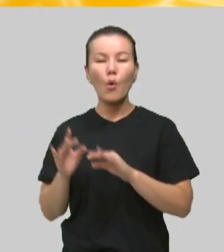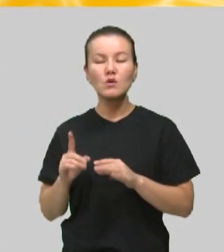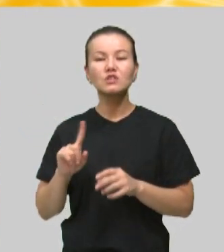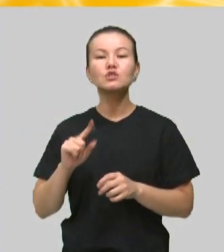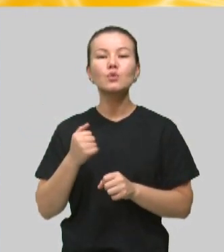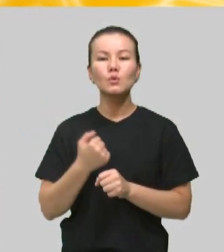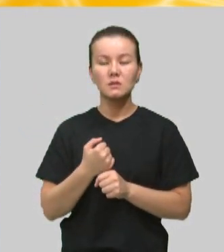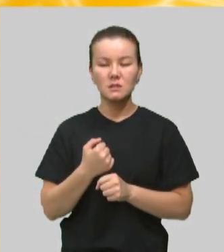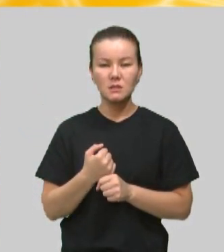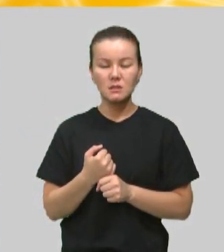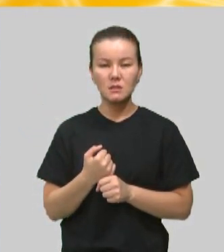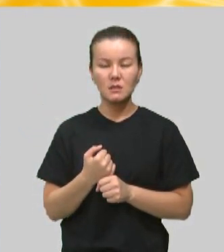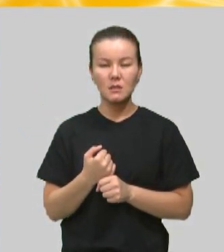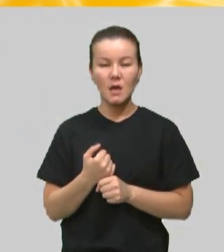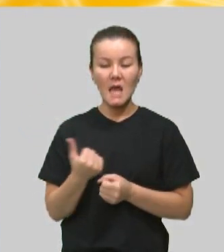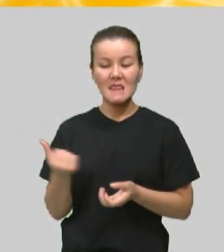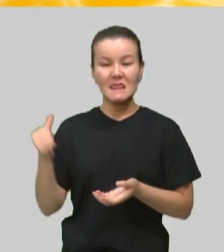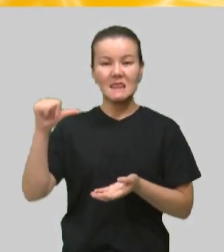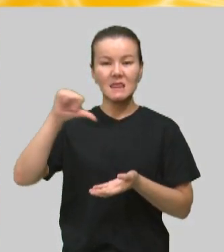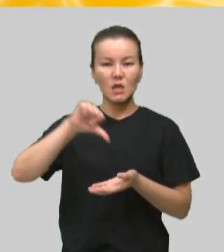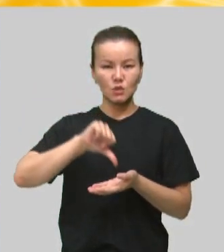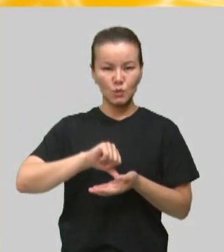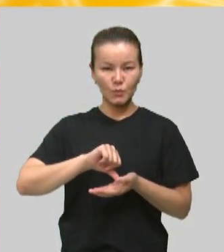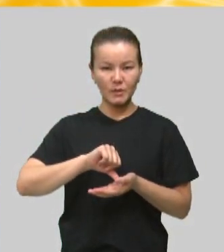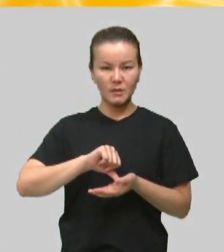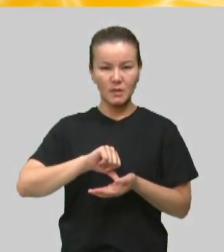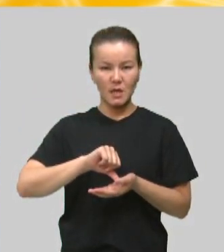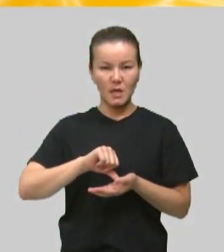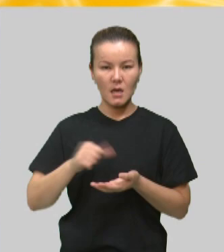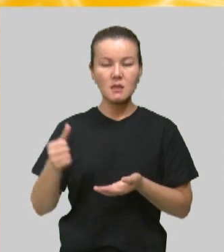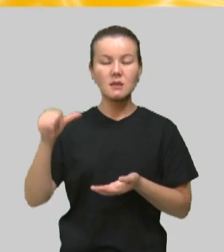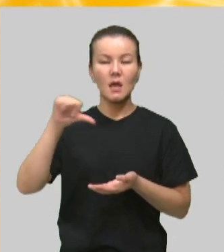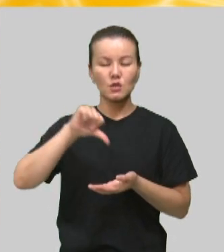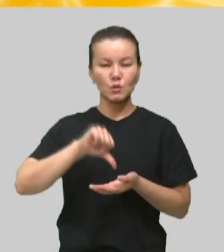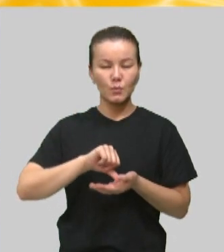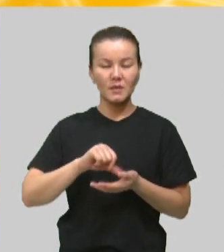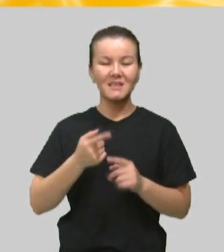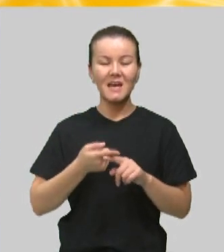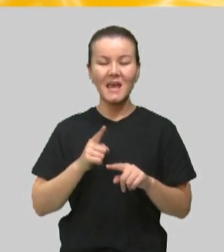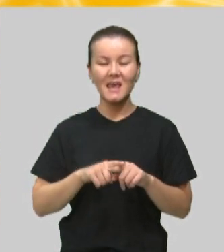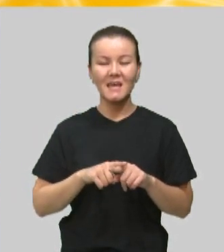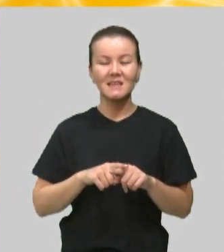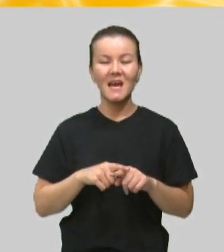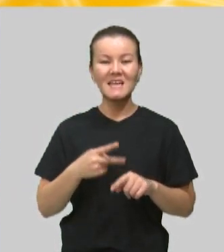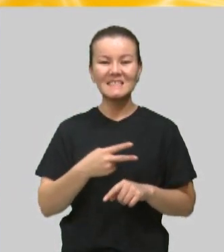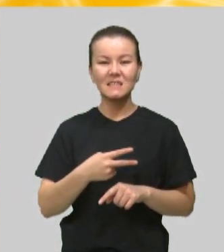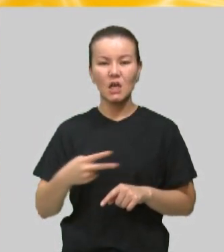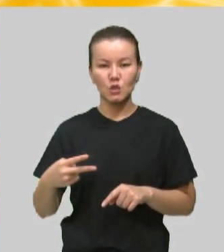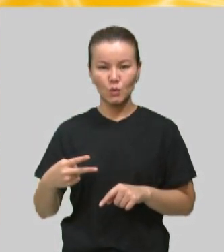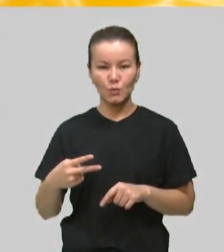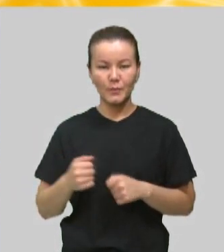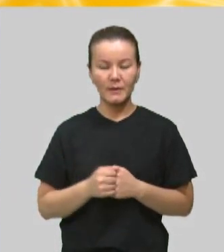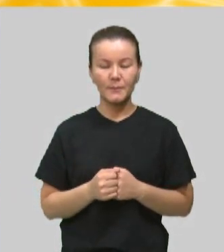что сделала? Наступила. Наступила – это